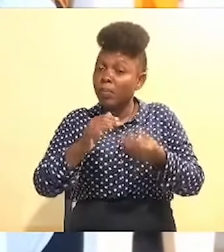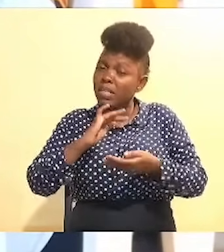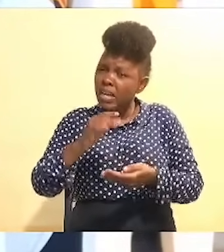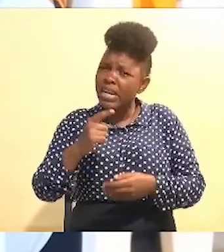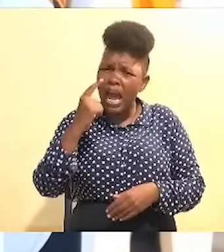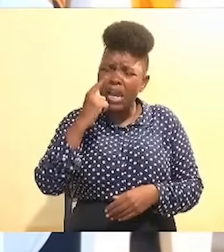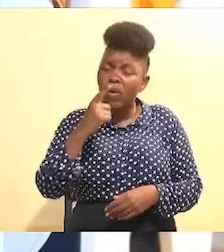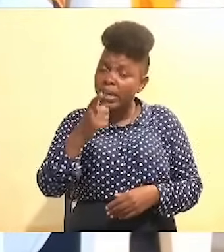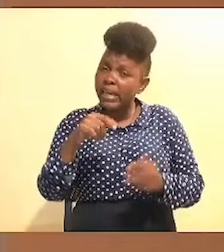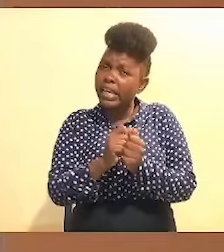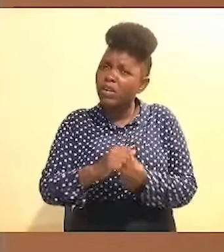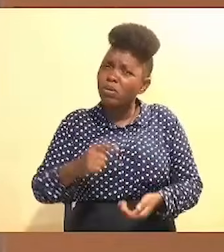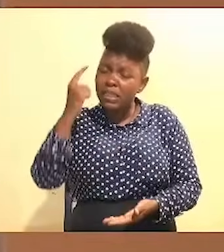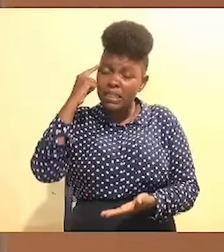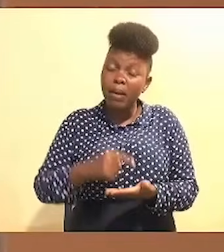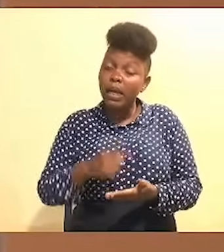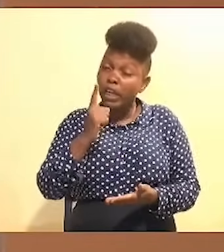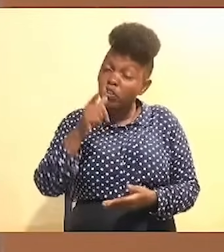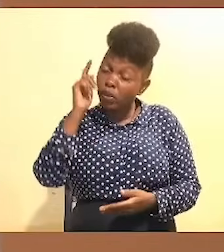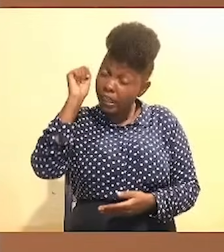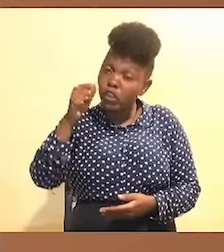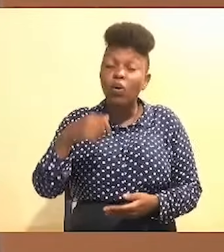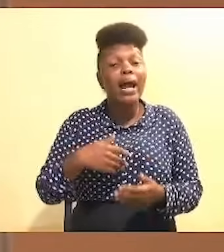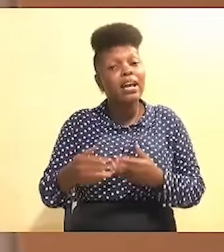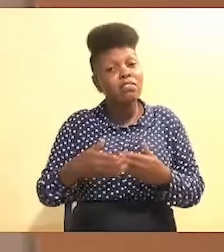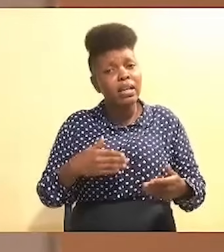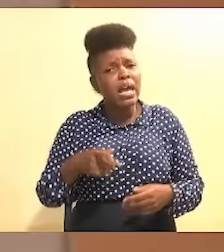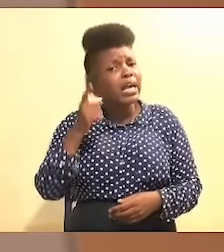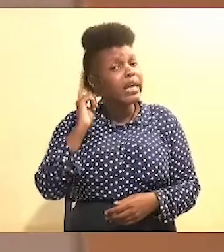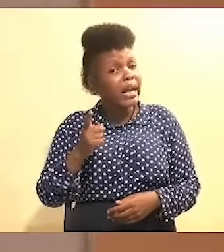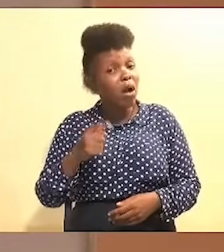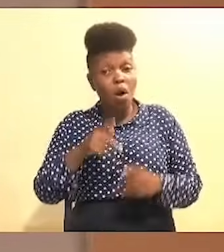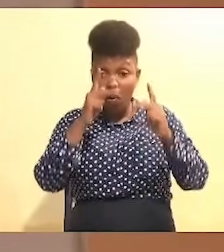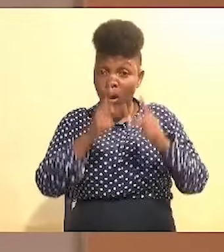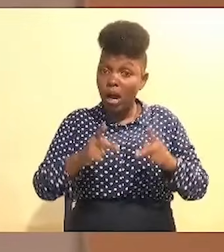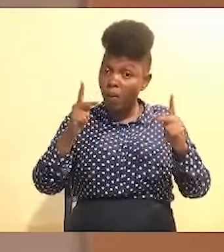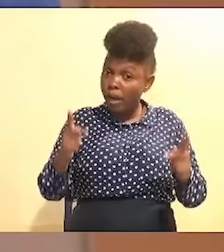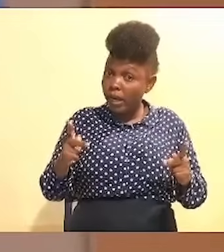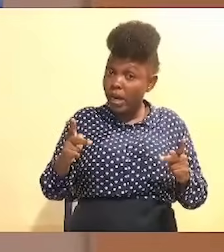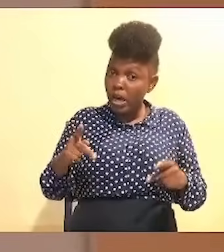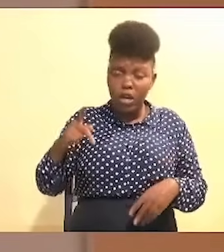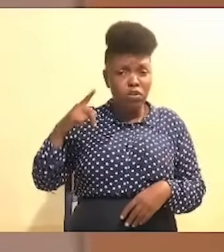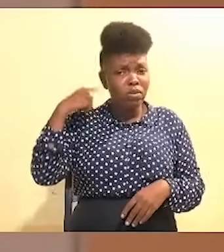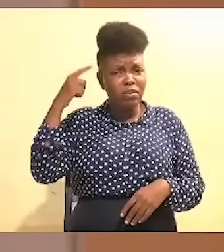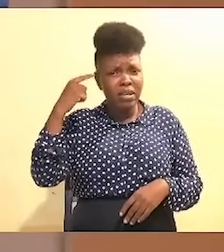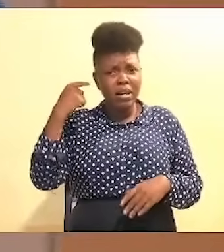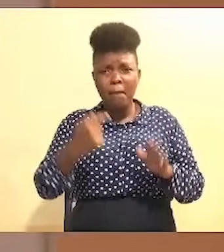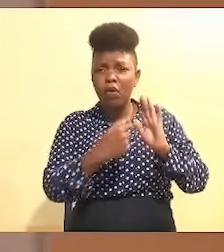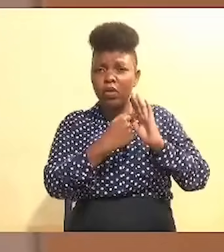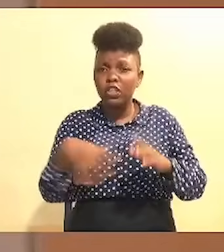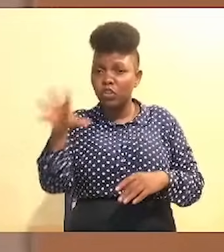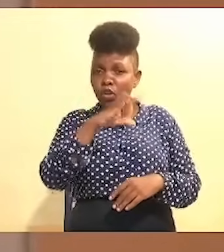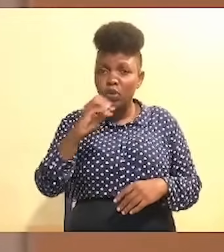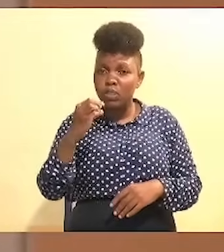maana kabisa? Hicho ndicho angefanya. Ingawa kwa kawaida tunatumia maonyesho yote matatu ya upendo, kwa